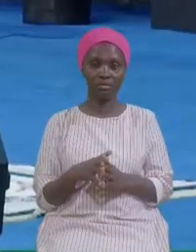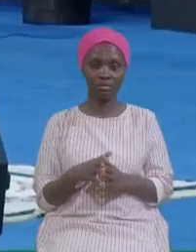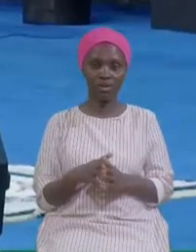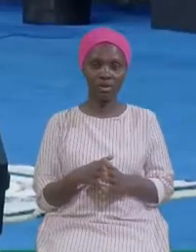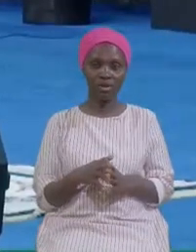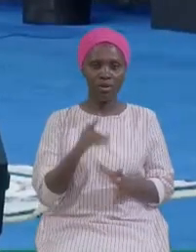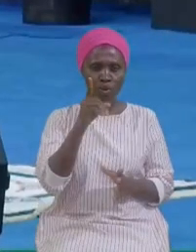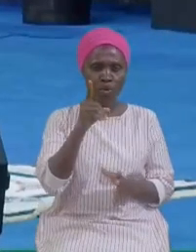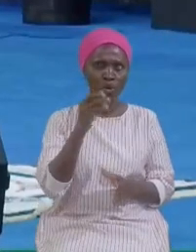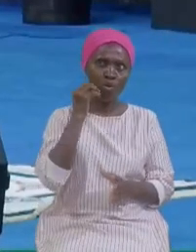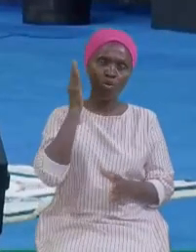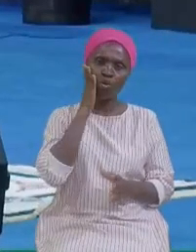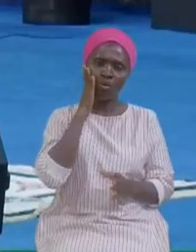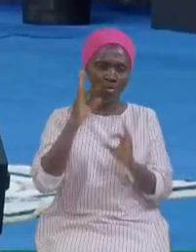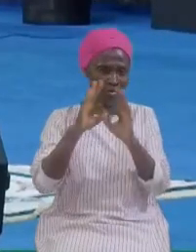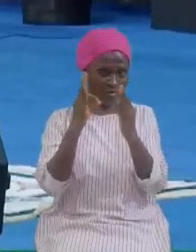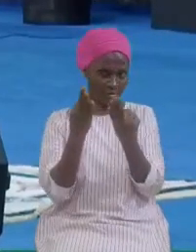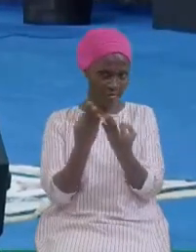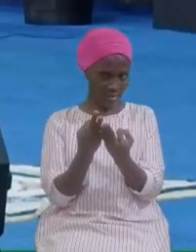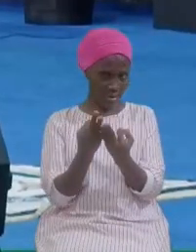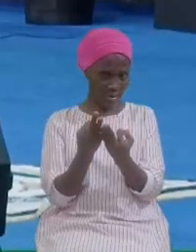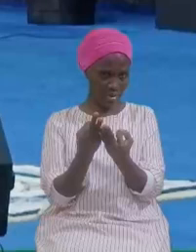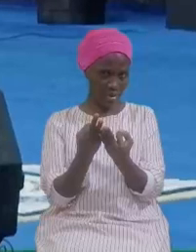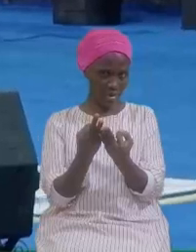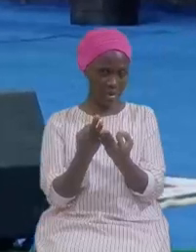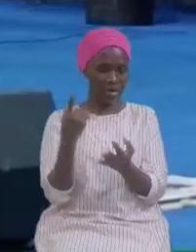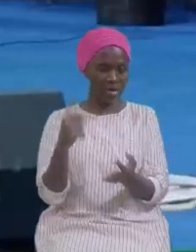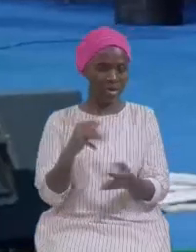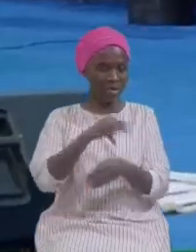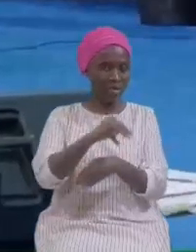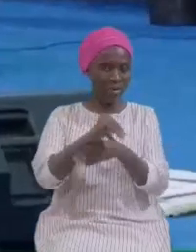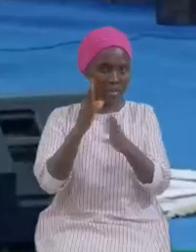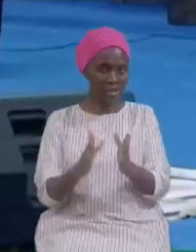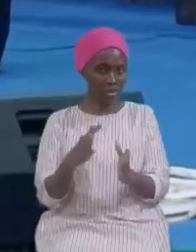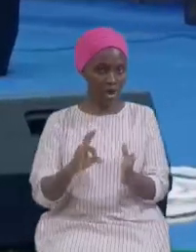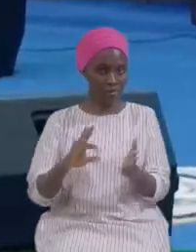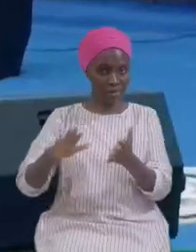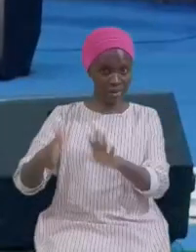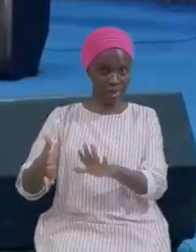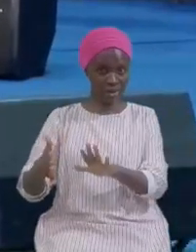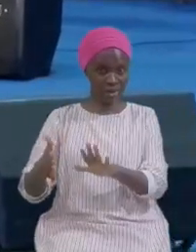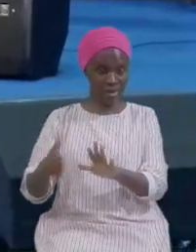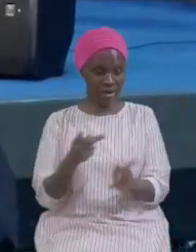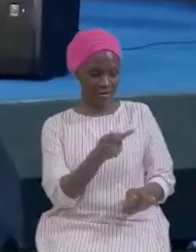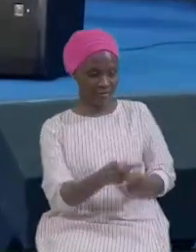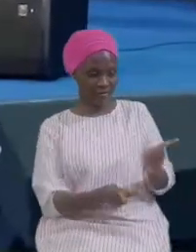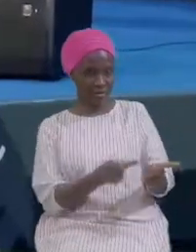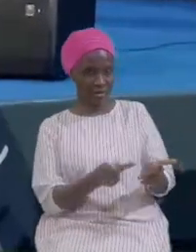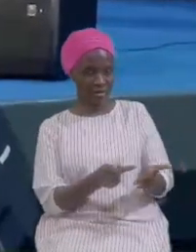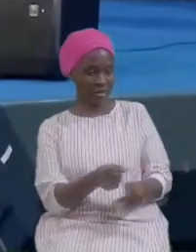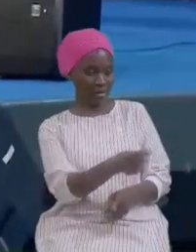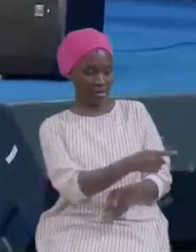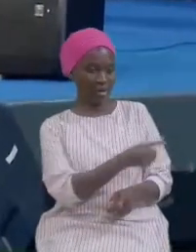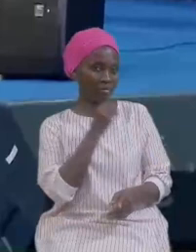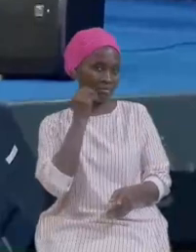troisièmement, il y avait un foyer. Et dans ce foyer, cette maison, le serviteur de la mort les